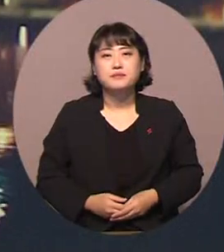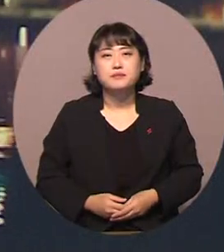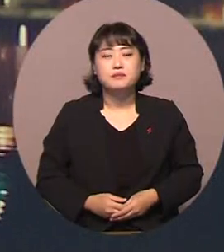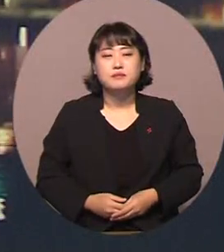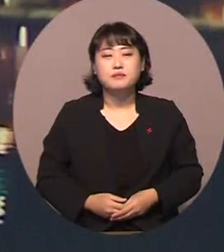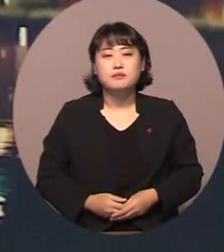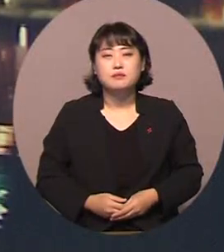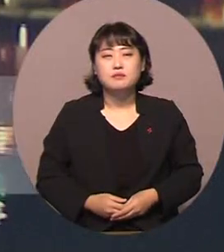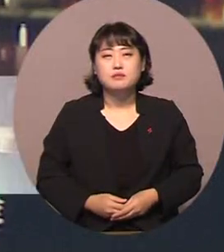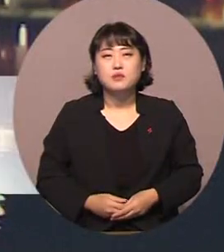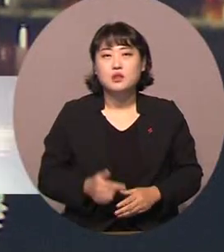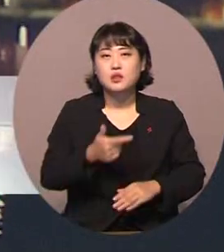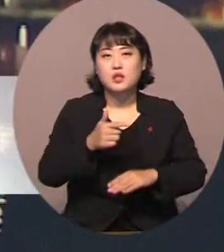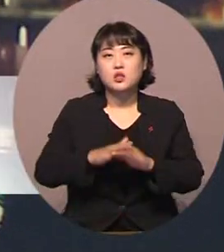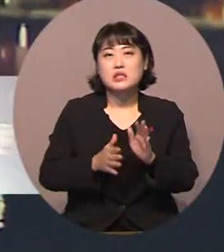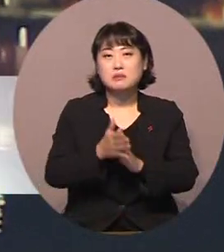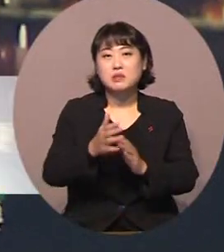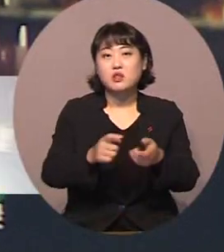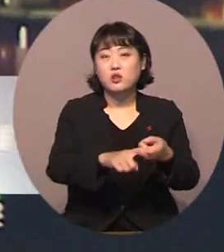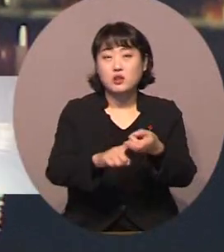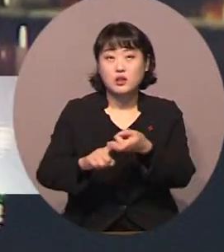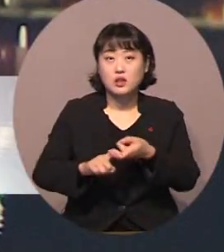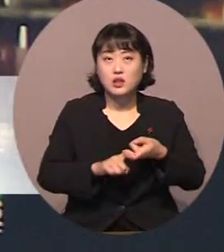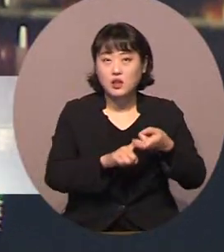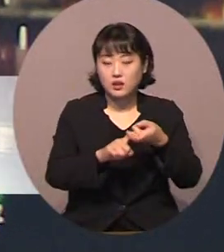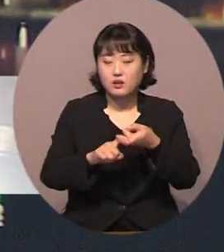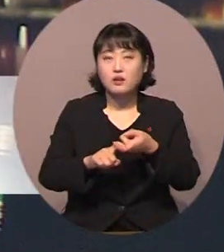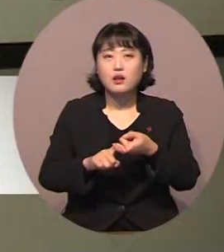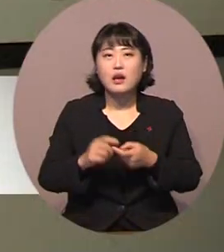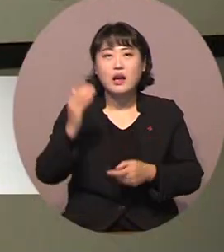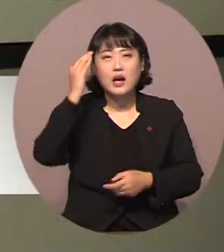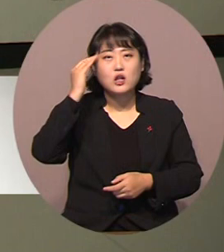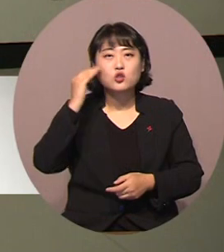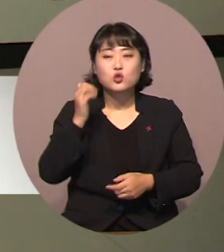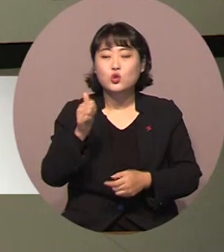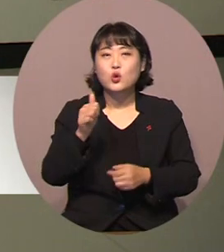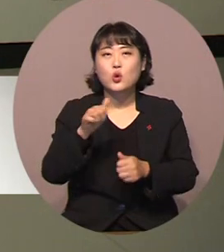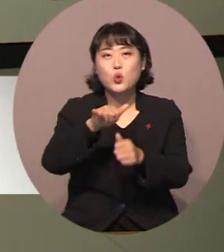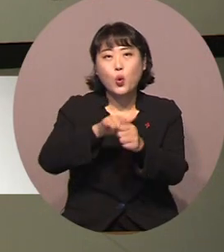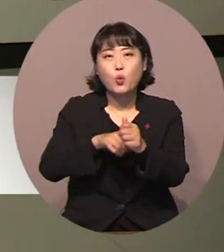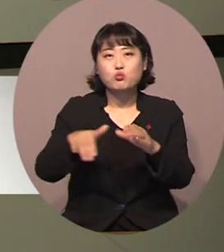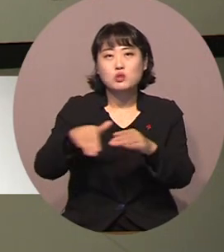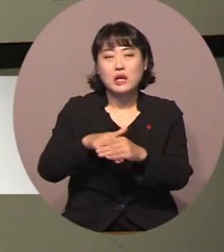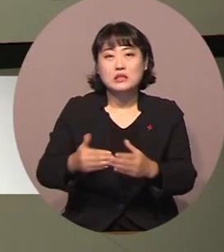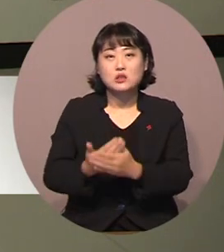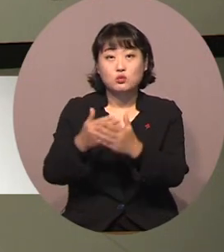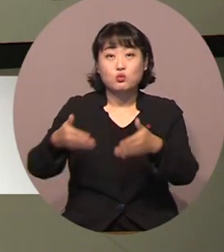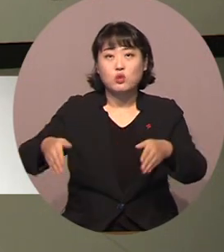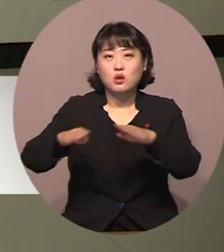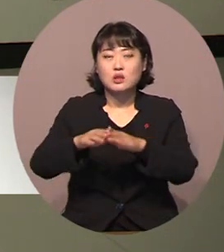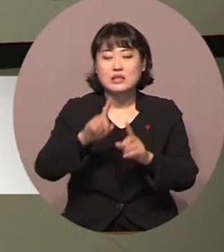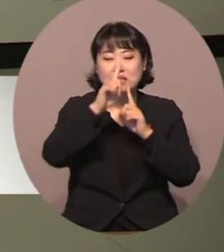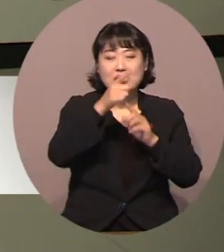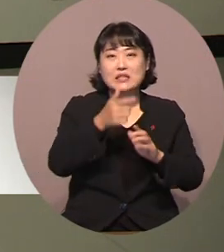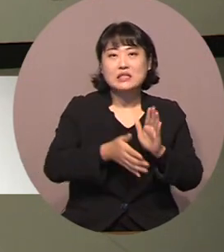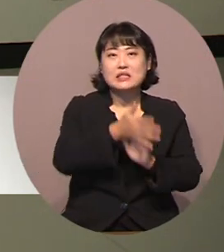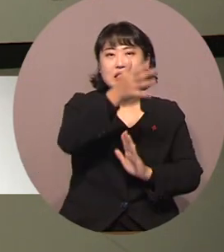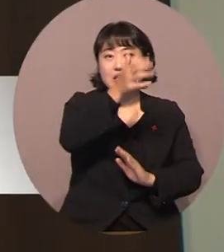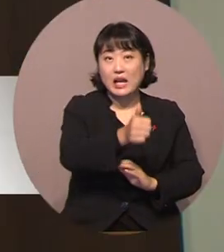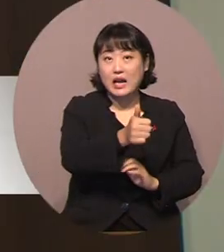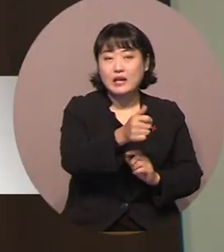대전 참여자치 시민연대가 대전시 사나 출연 기관인 한국 효문화 진흥원이 이장우 시장의 측근을